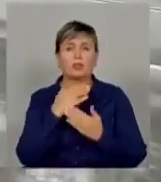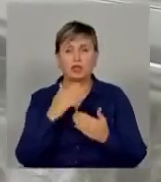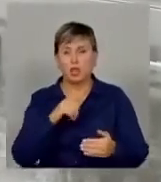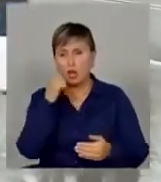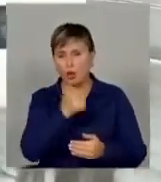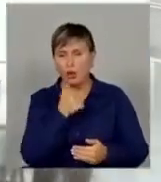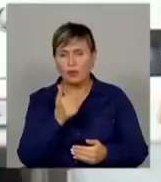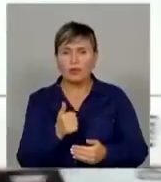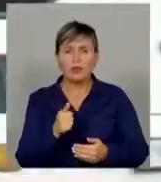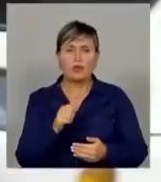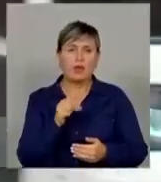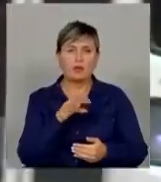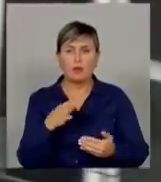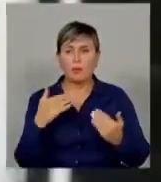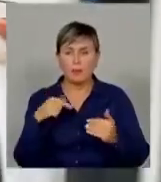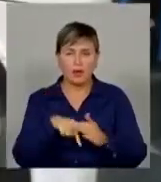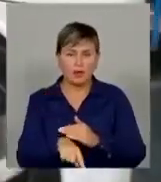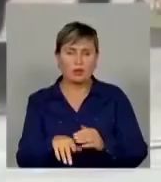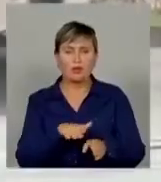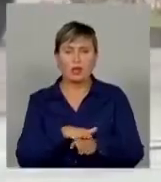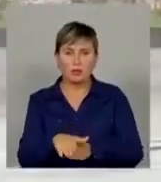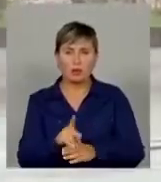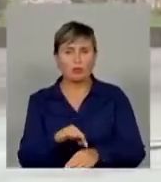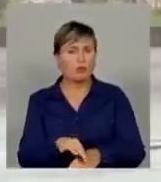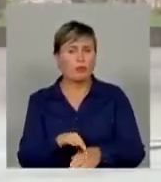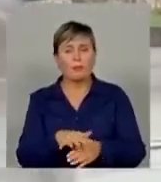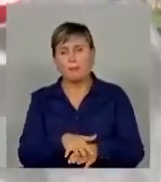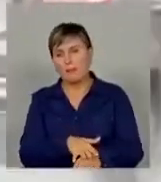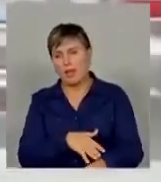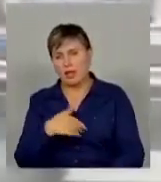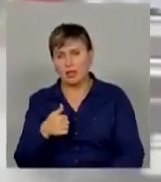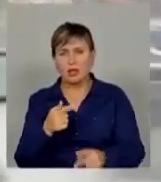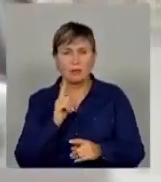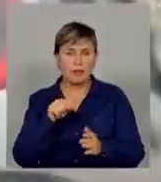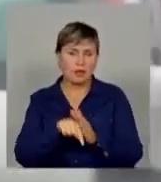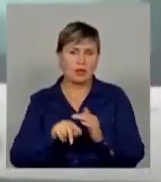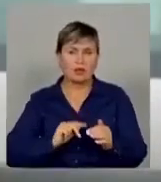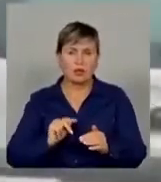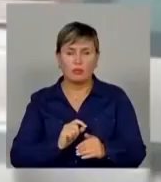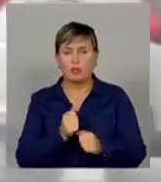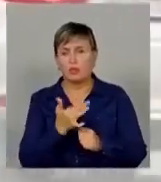годы автопарки обновляются, но не так быстро, как хотелось бы жителям. Пока же новые вместительные автобусы курсируют лишь